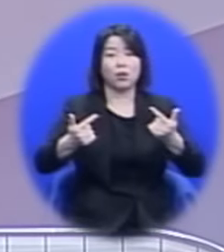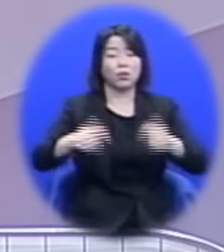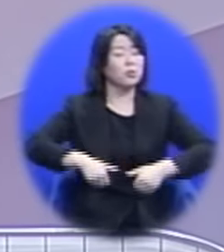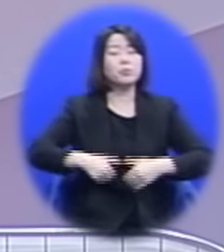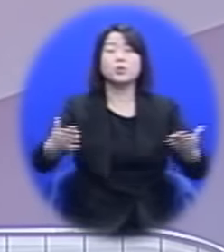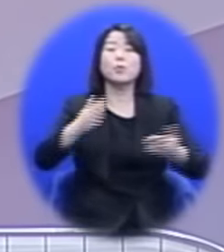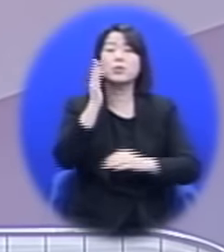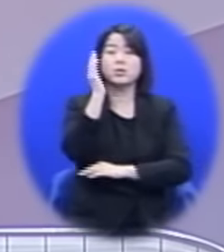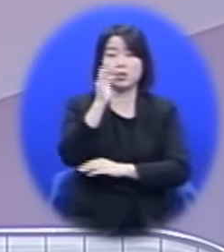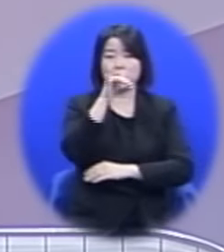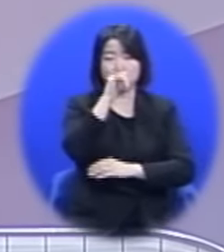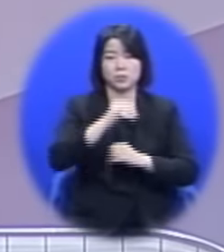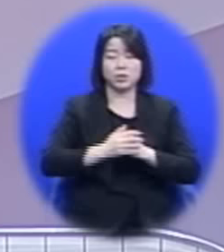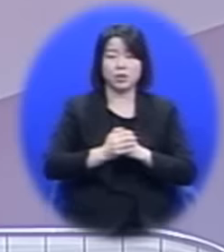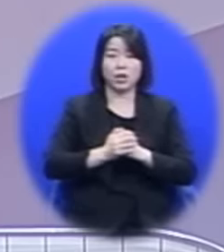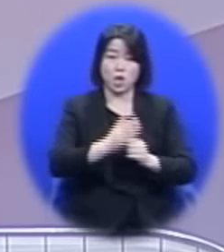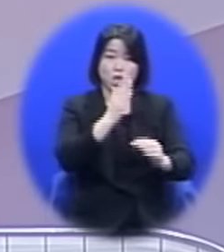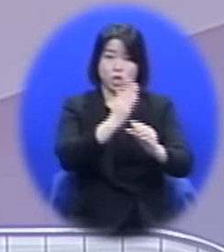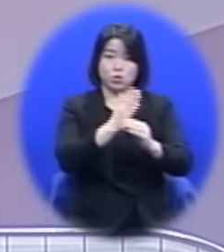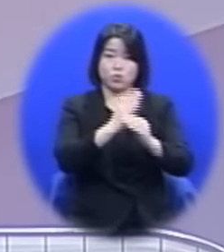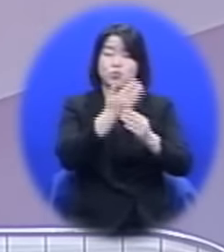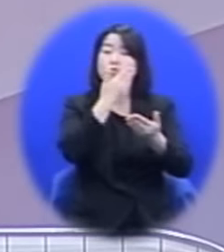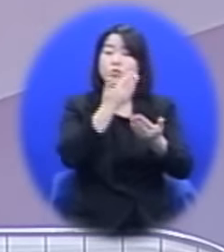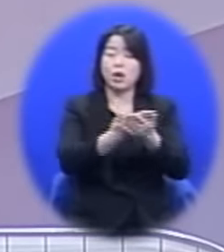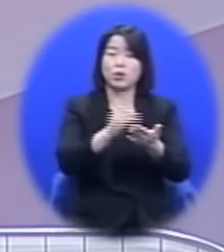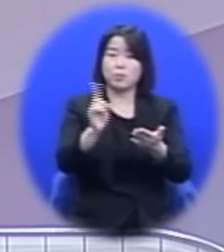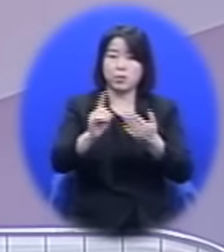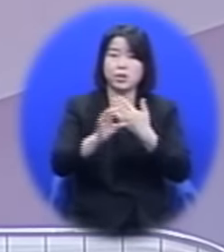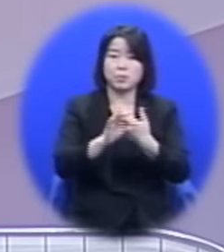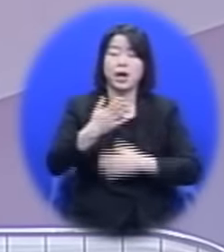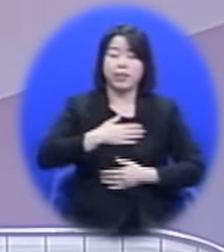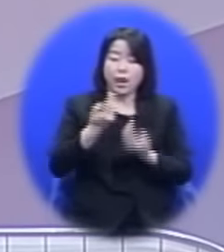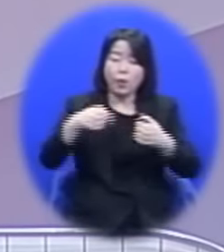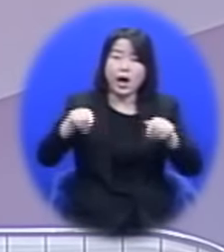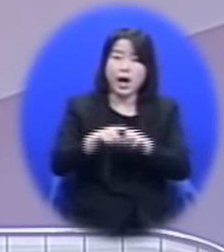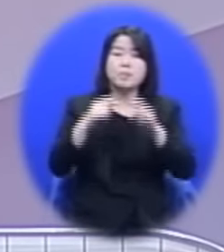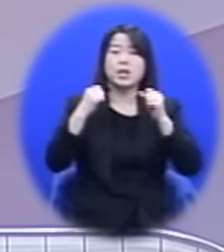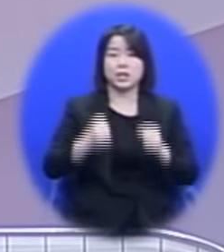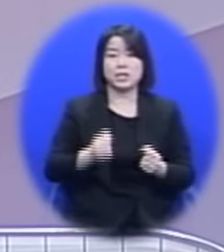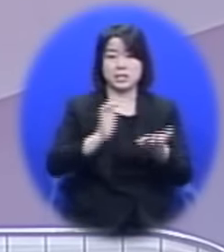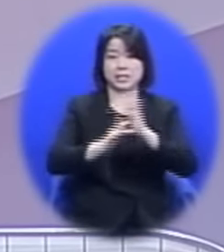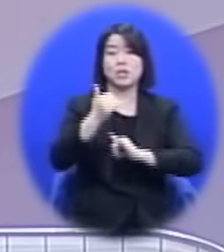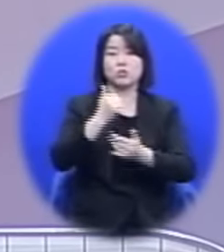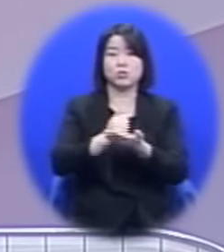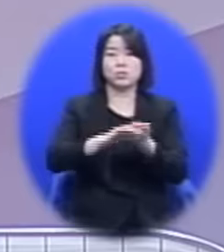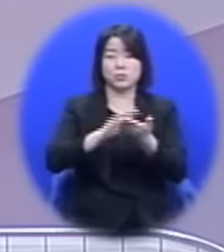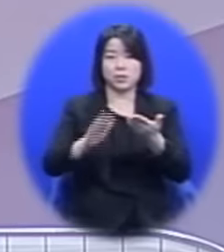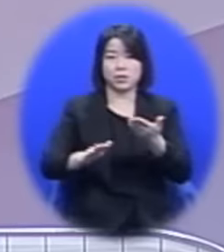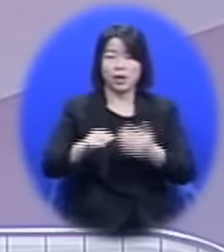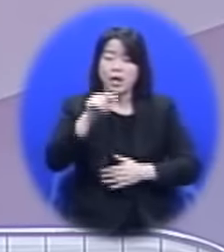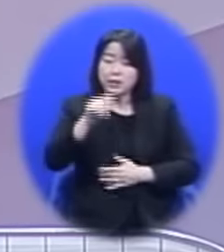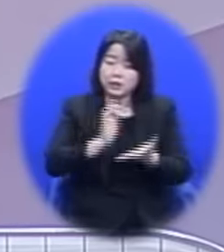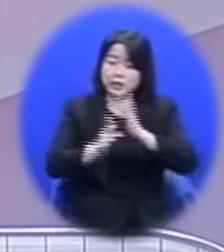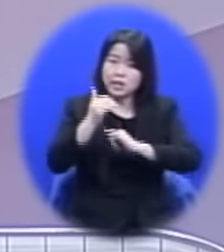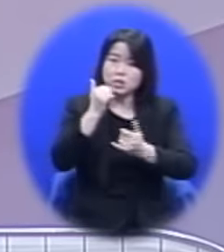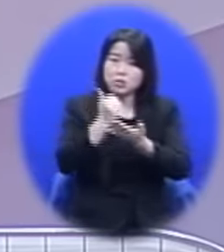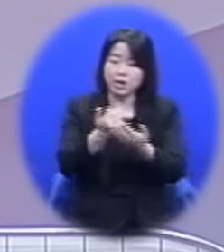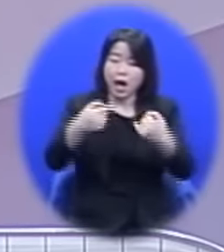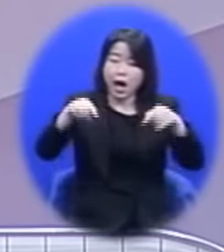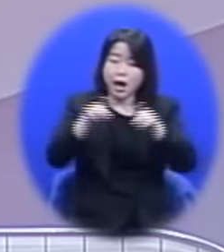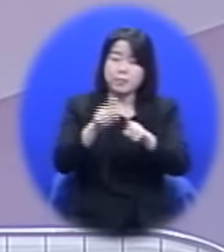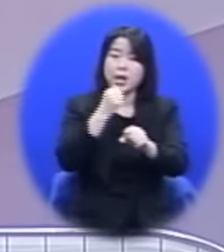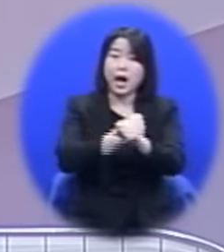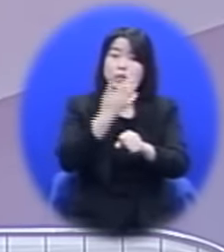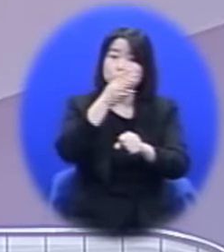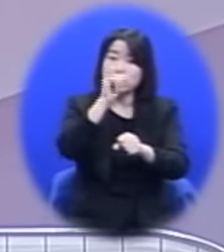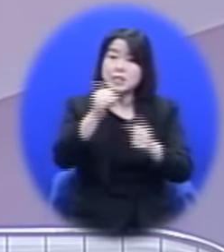이야기예요. 핵심은요, 나와 함께 계시는 예수님, 그 예수님과 함께 할 수 있는 일이냐 하는